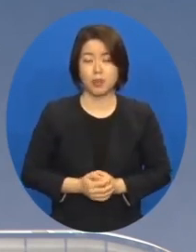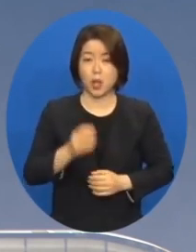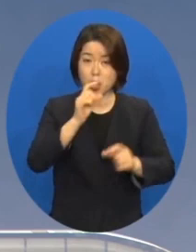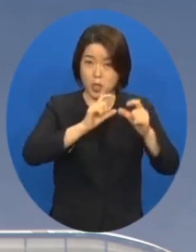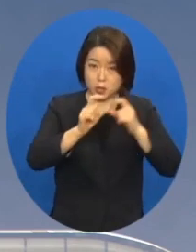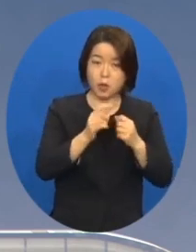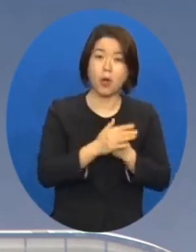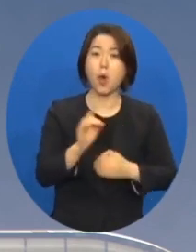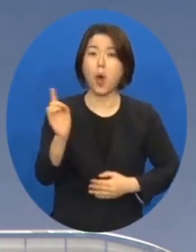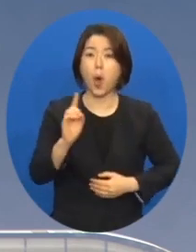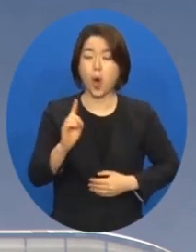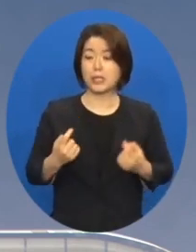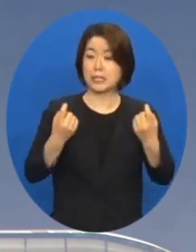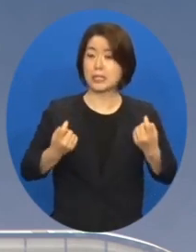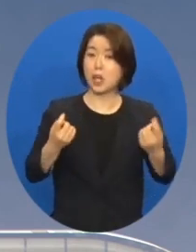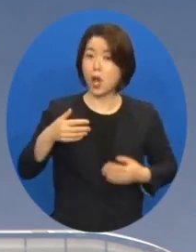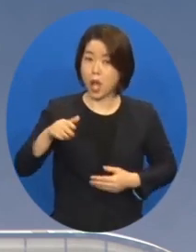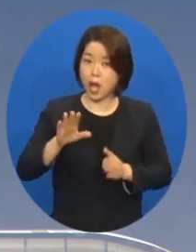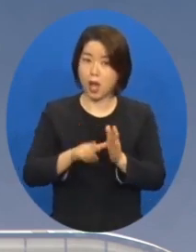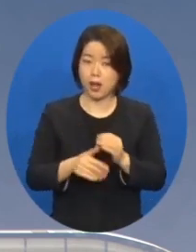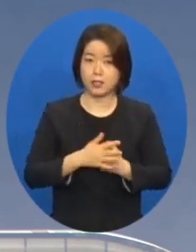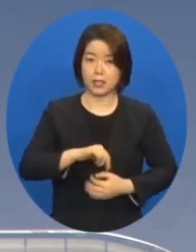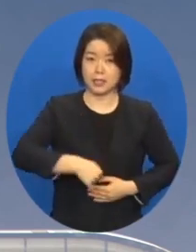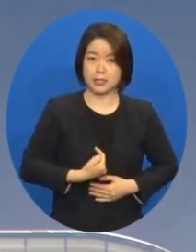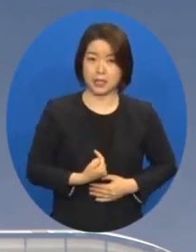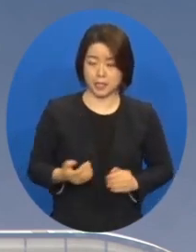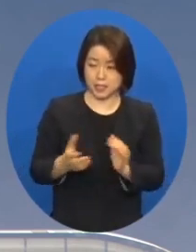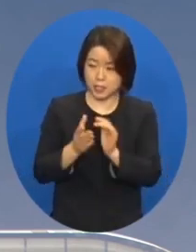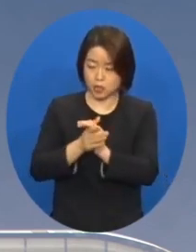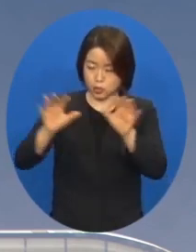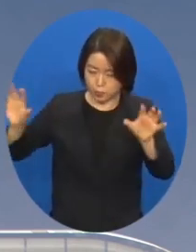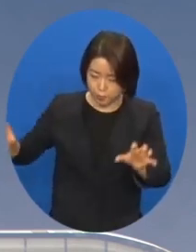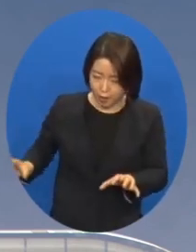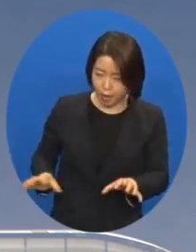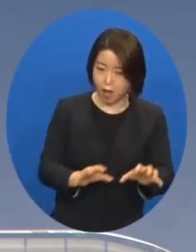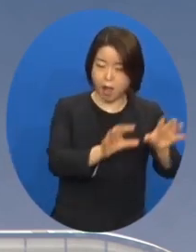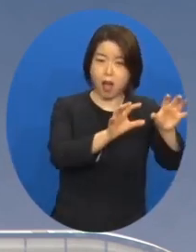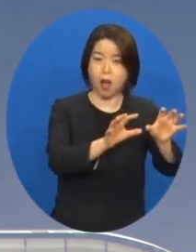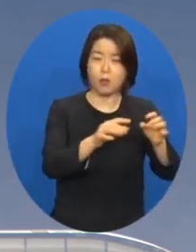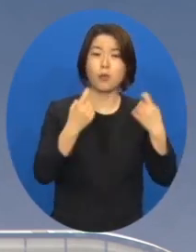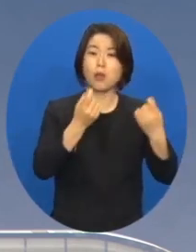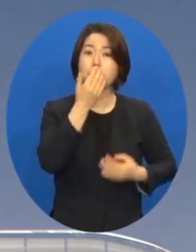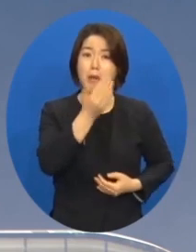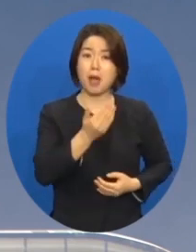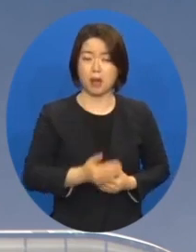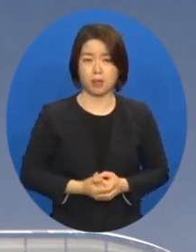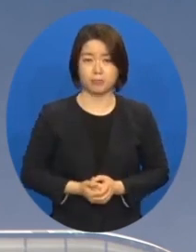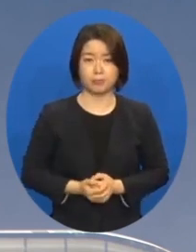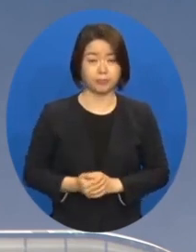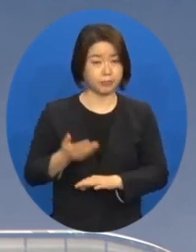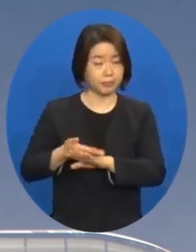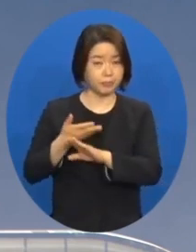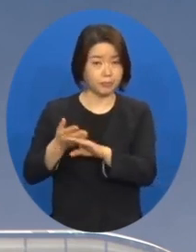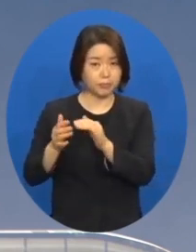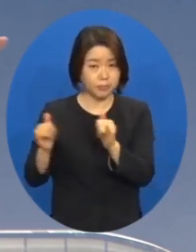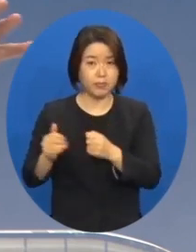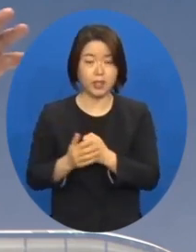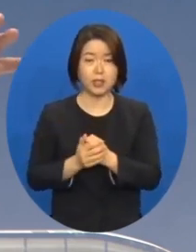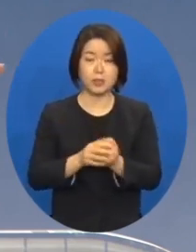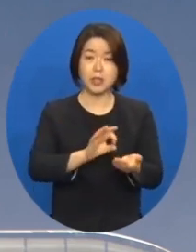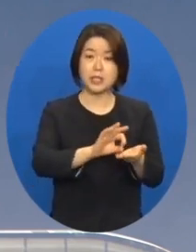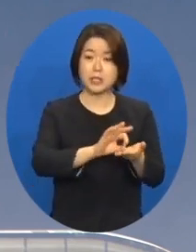심지어 어디 여행을 갈 때는 자기 친구를 다 가지고 여행을 갔습니다. 다른 사람이